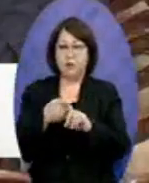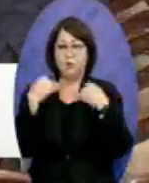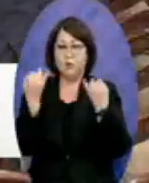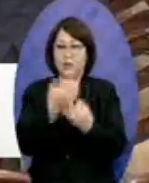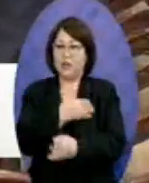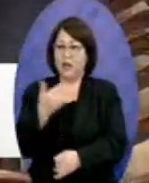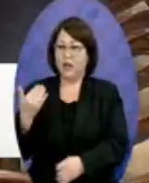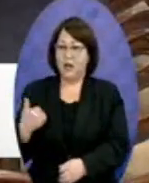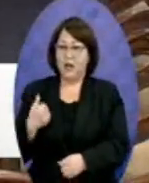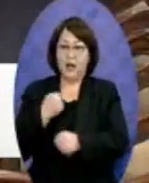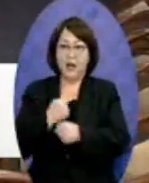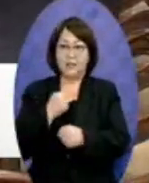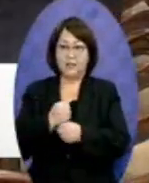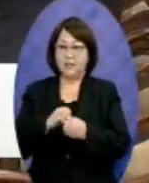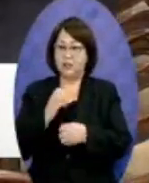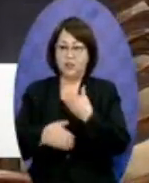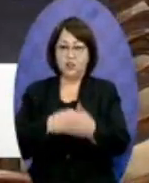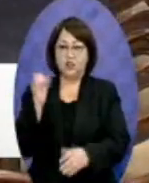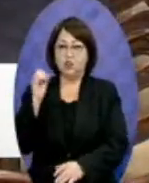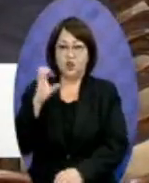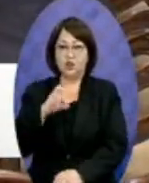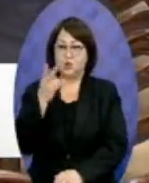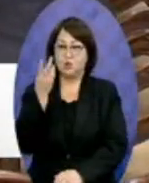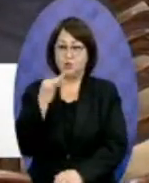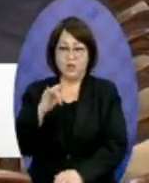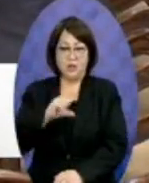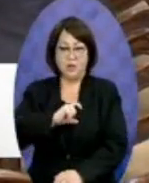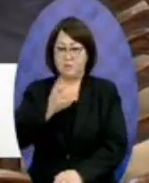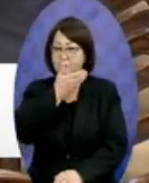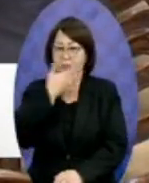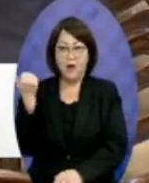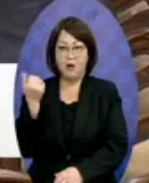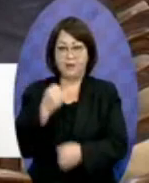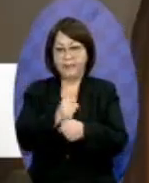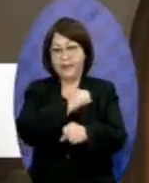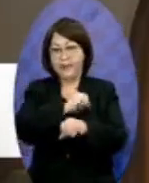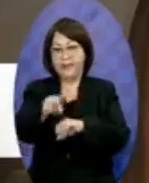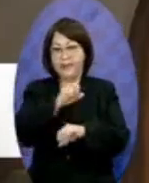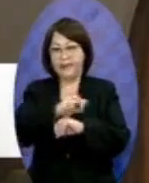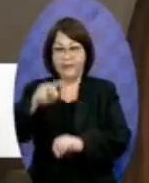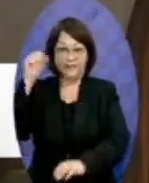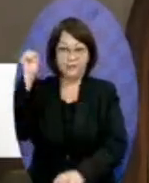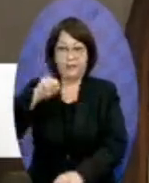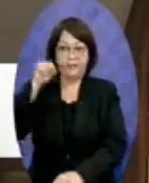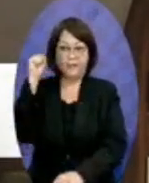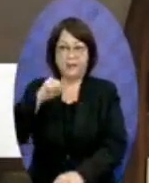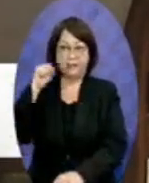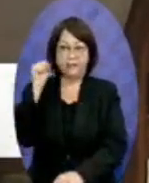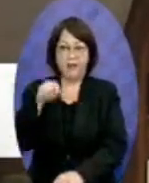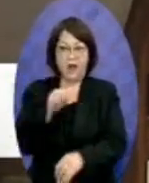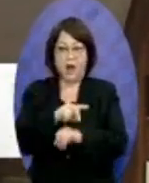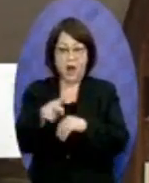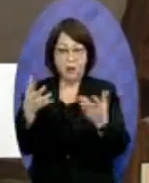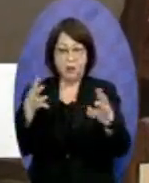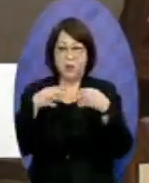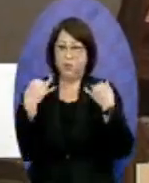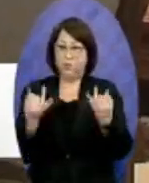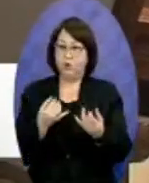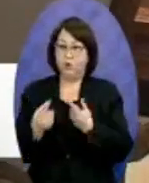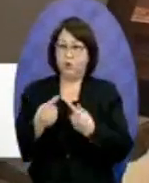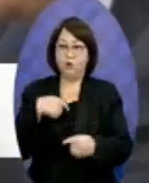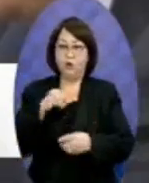даргалах ёс зүйн эрэхгүй учраас огцор гэж шаардаж байгаа юм. Энх хурлын даргаыг огцрохгүй бол чуулганы хуралдаанд суухгүй гэдгээ тэд мэдгдсэн